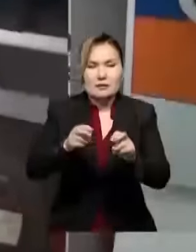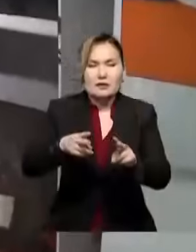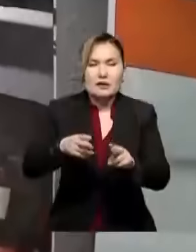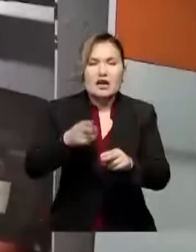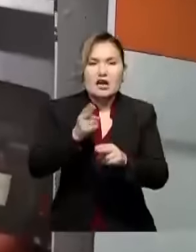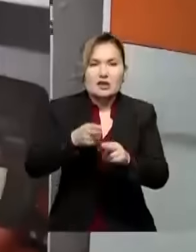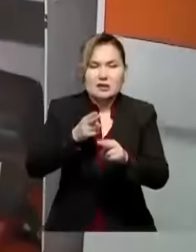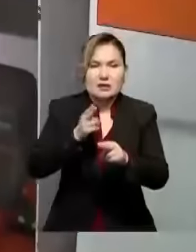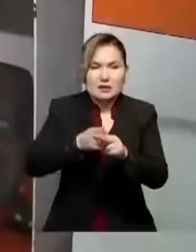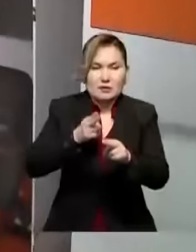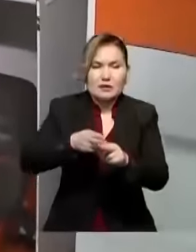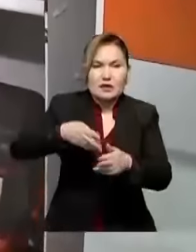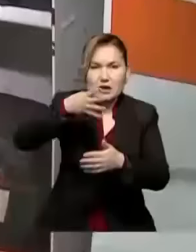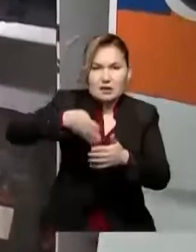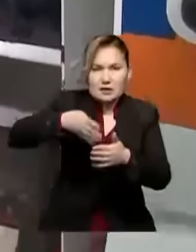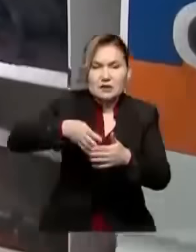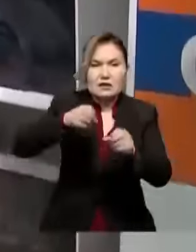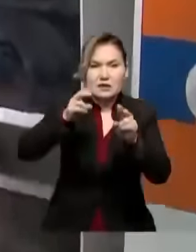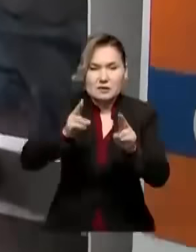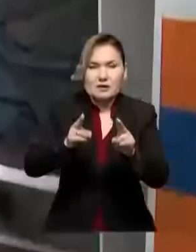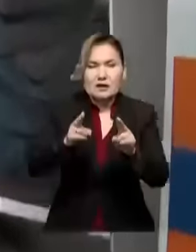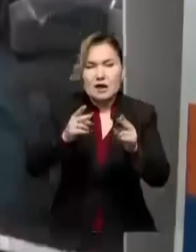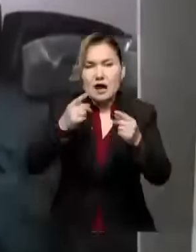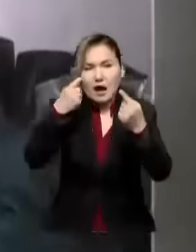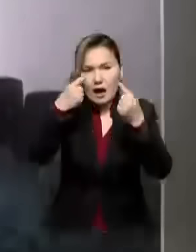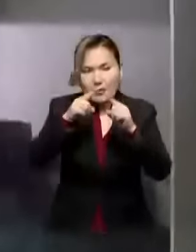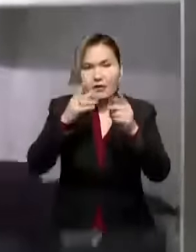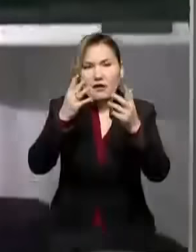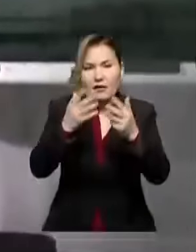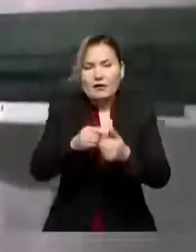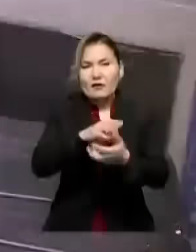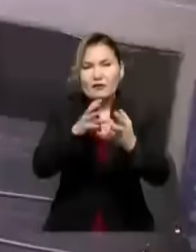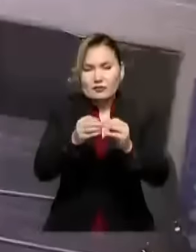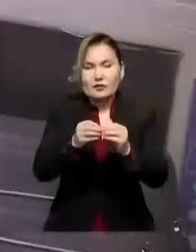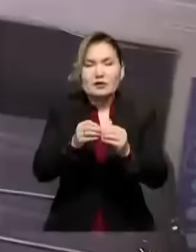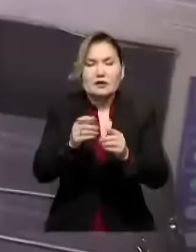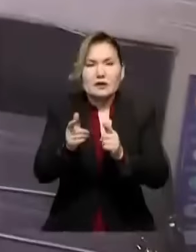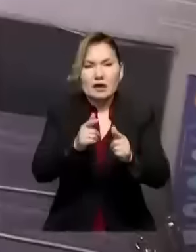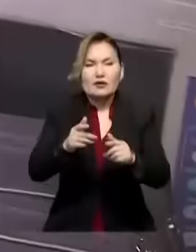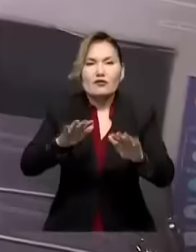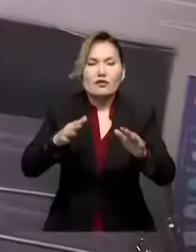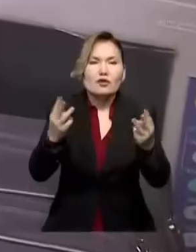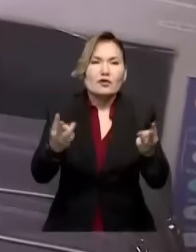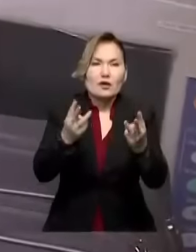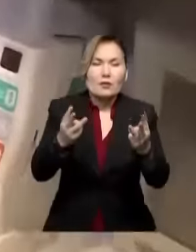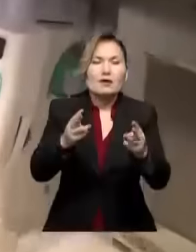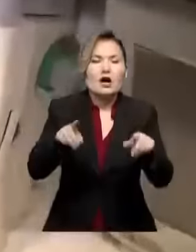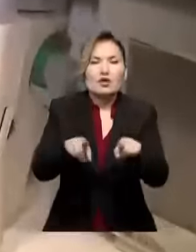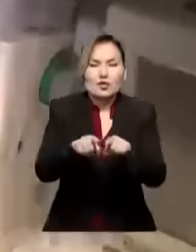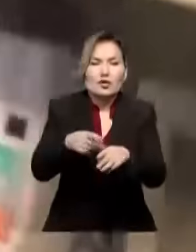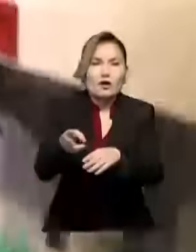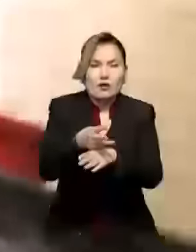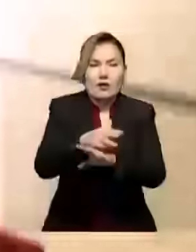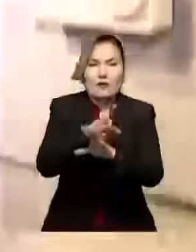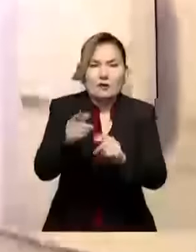расшитель. Сонда емділер бар, күрек, жаңағы пожар болған жағдайда огнетушительдеріміз, пожарный инелеріміз бәрі дайын. Күре жолдағы медициналық құтқару бекетінің көлігі де